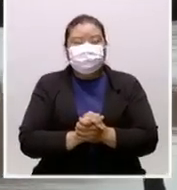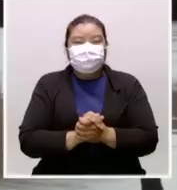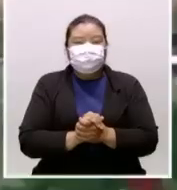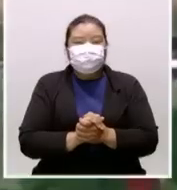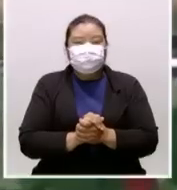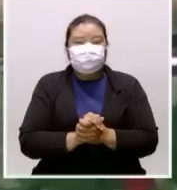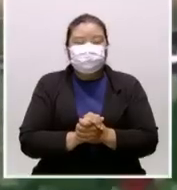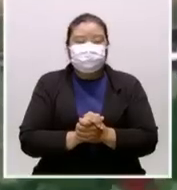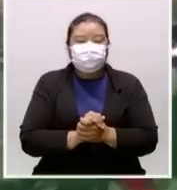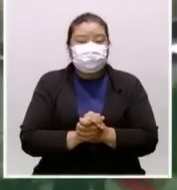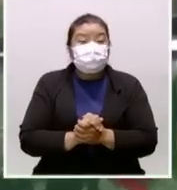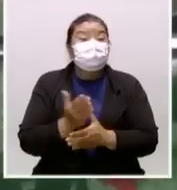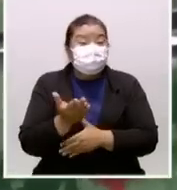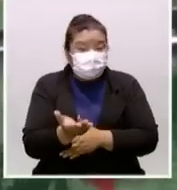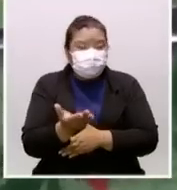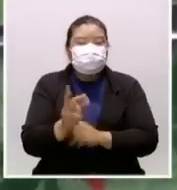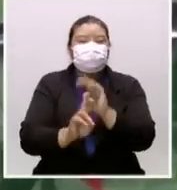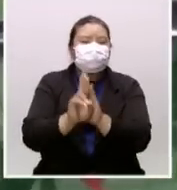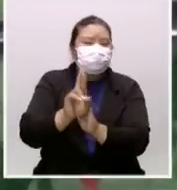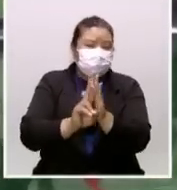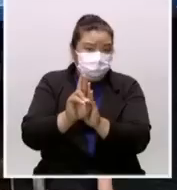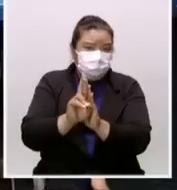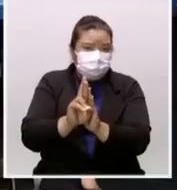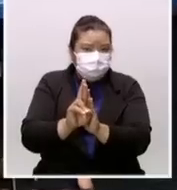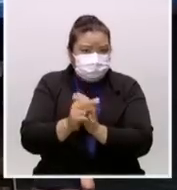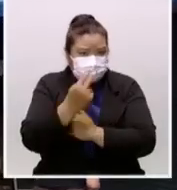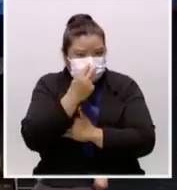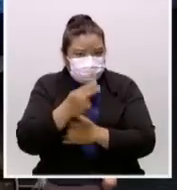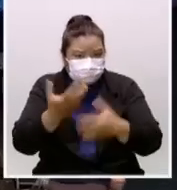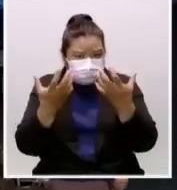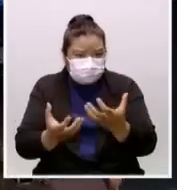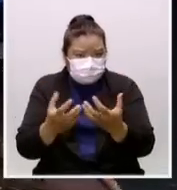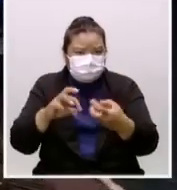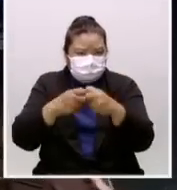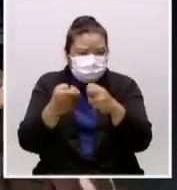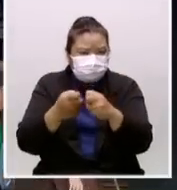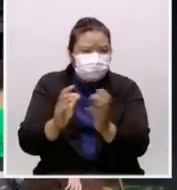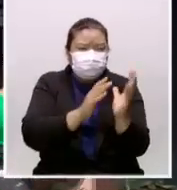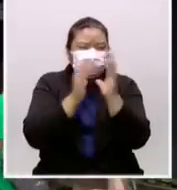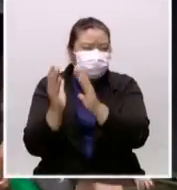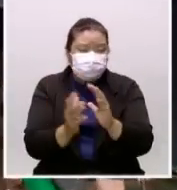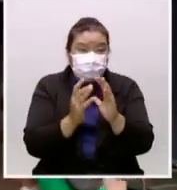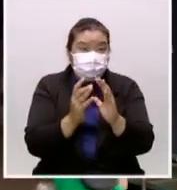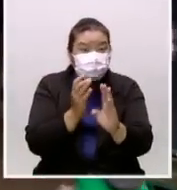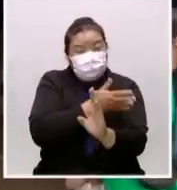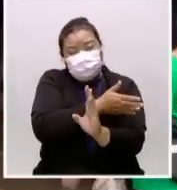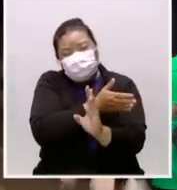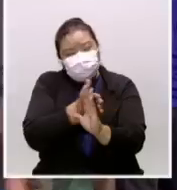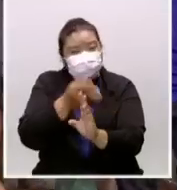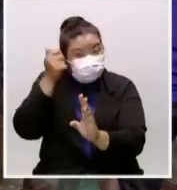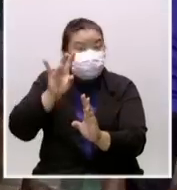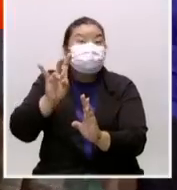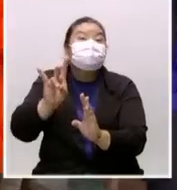อีกหนึ่งจุดนะครับก็คือที่จังหวัดเชียงรายนะครับก็หนักสุดเลยนะจากอิทธิพลของมู่หลานที่ผ่านมาในช่วงสัปดาห์ที่